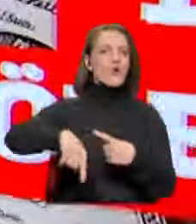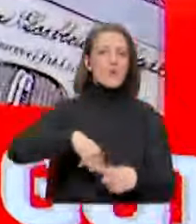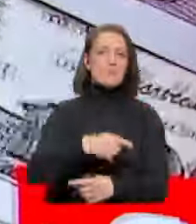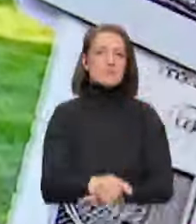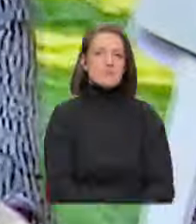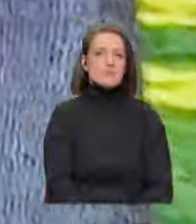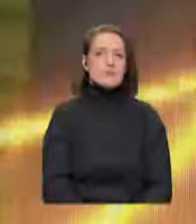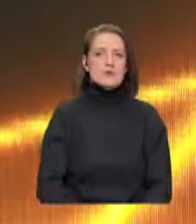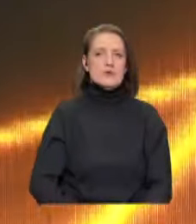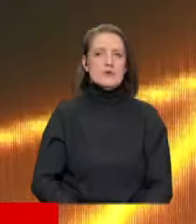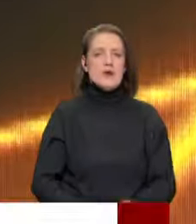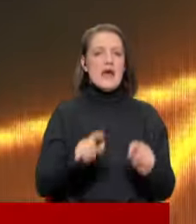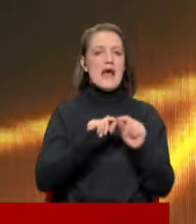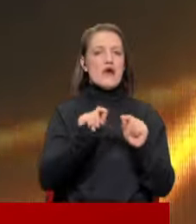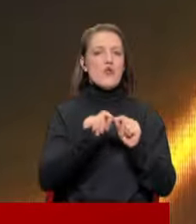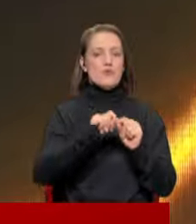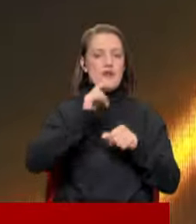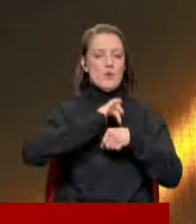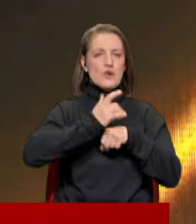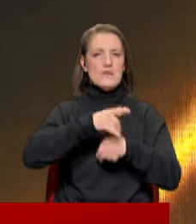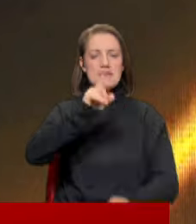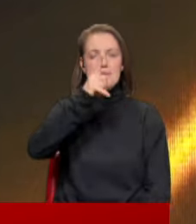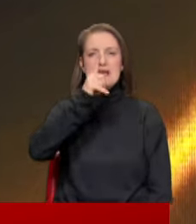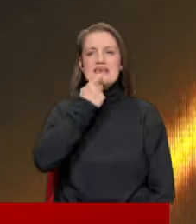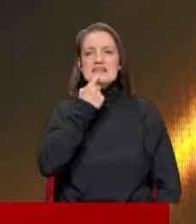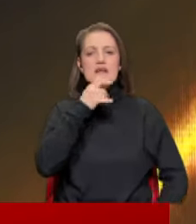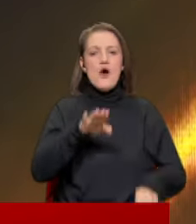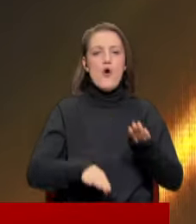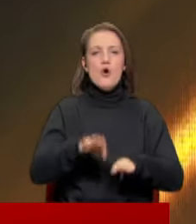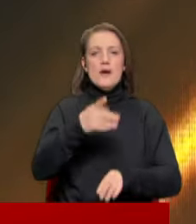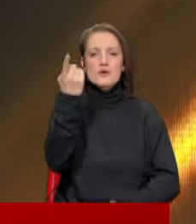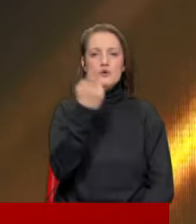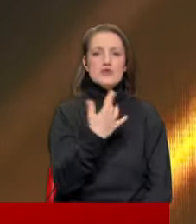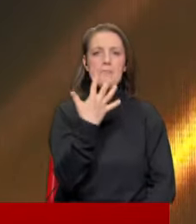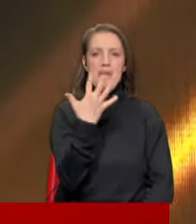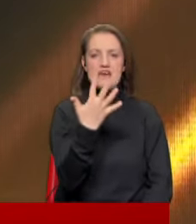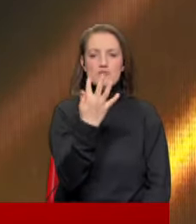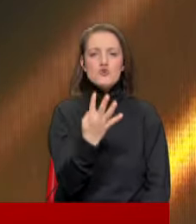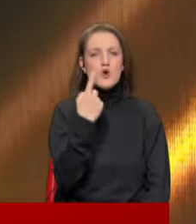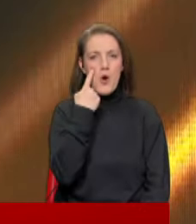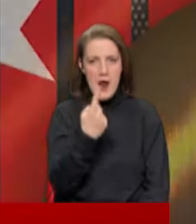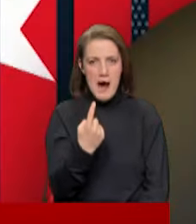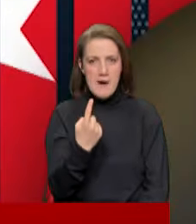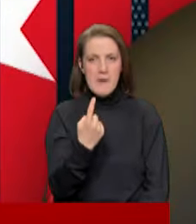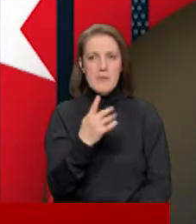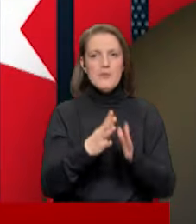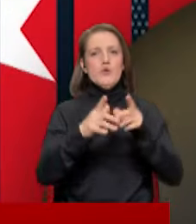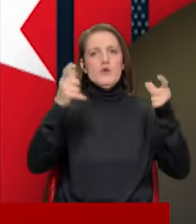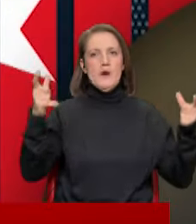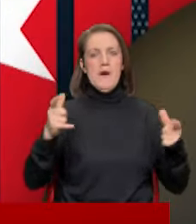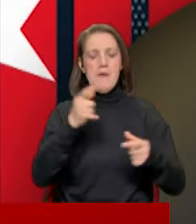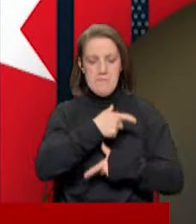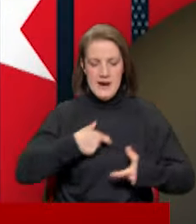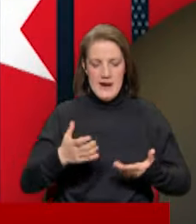arıyoruz ekonomide ülkemizi yılda ortalama % 5,5 oranında büyüttük